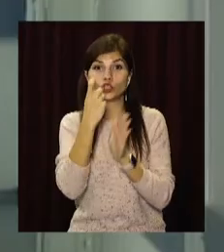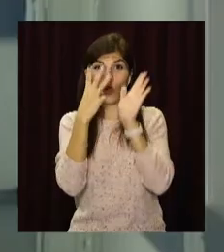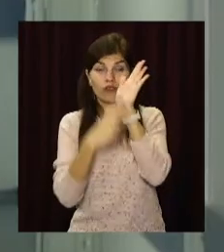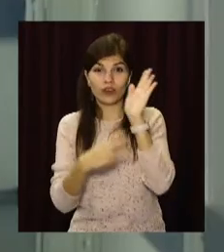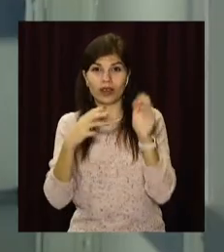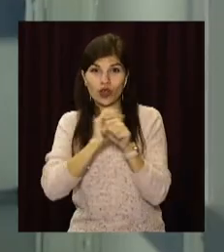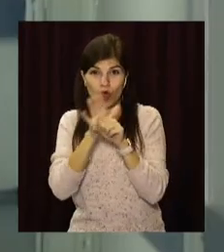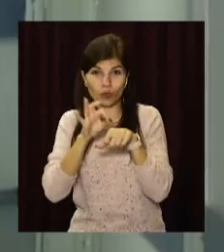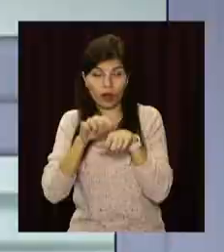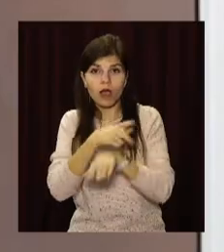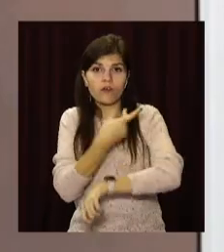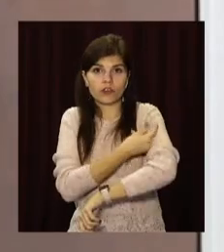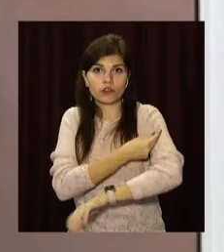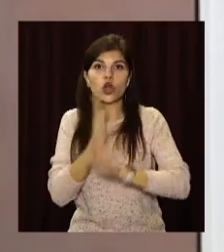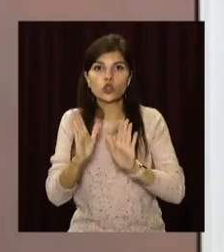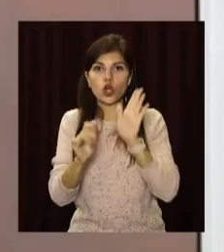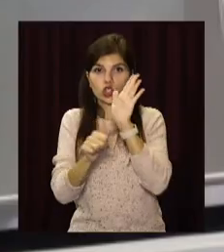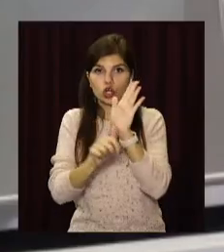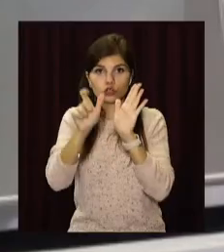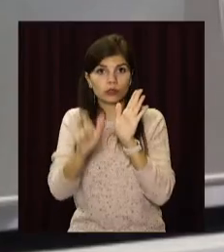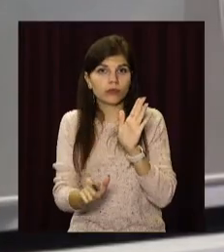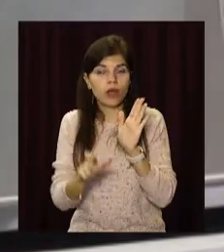ковід-пацієнтів лікарні вакциновані лише шестеро.